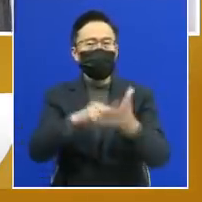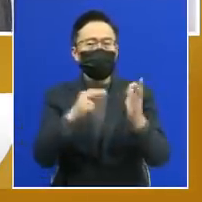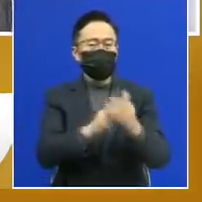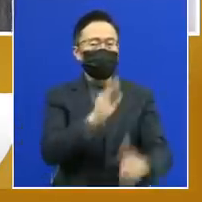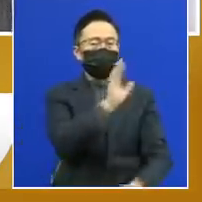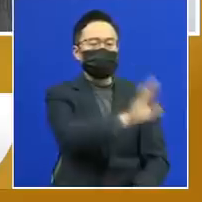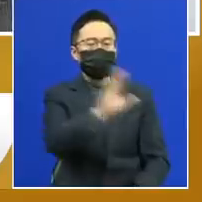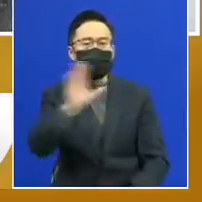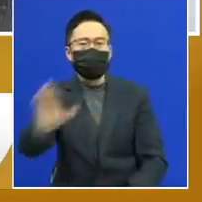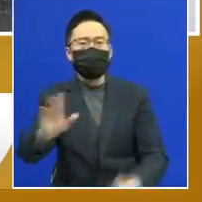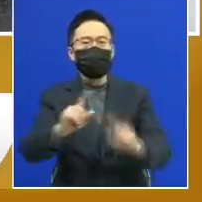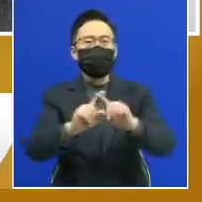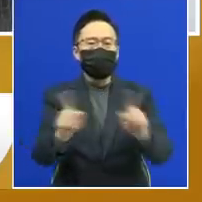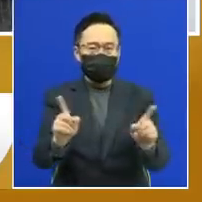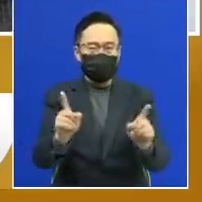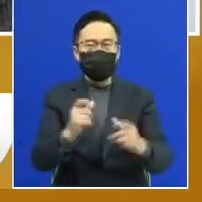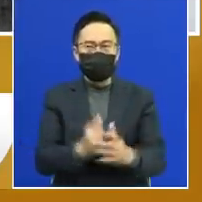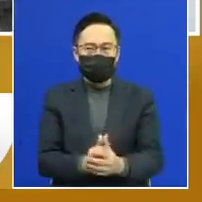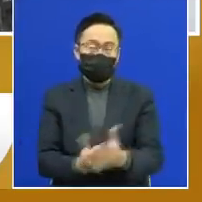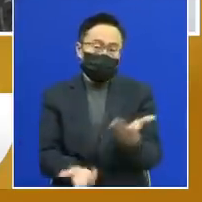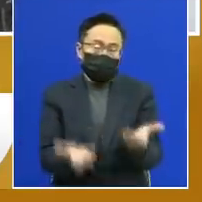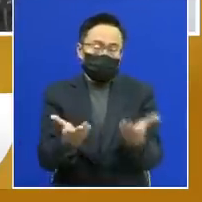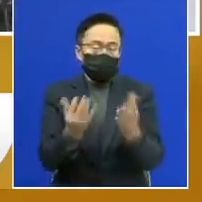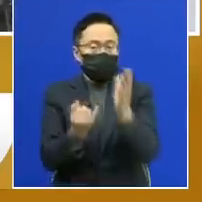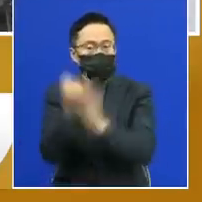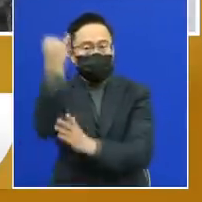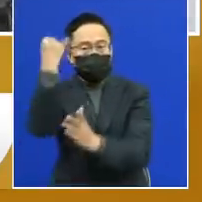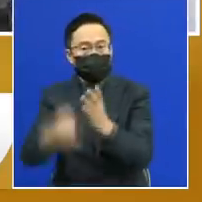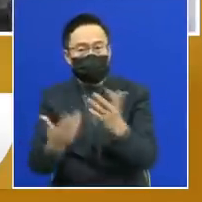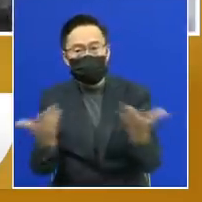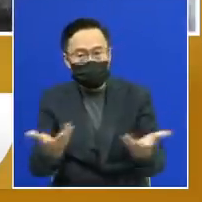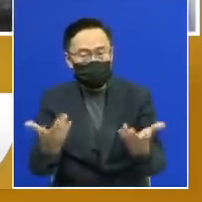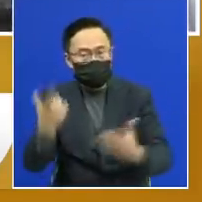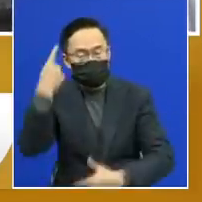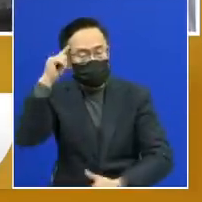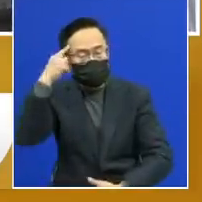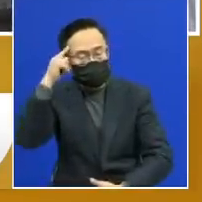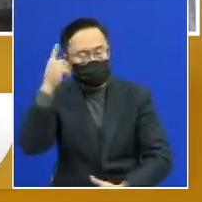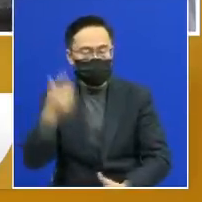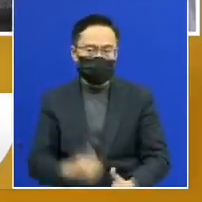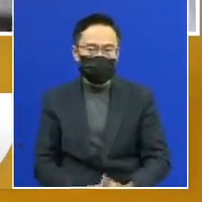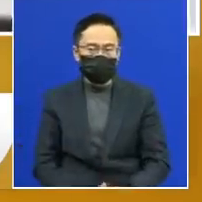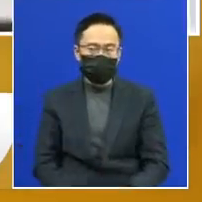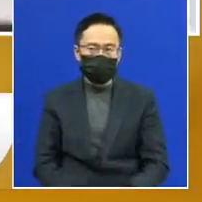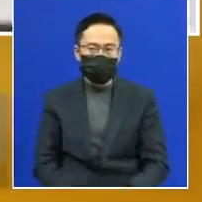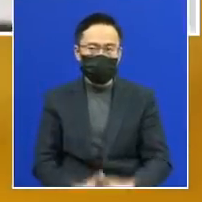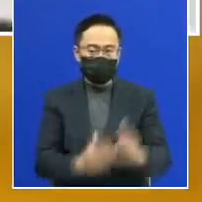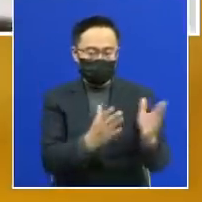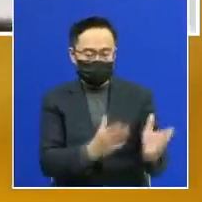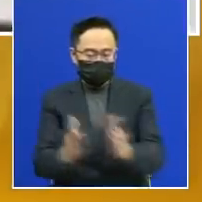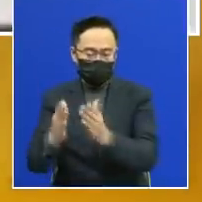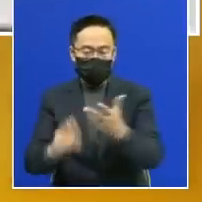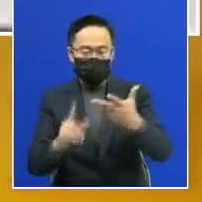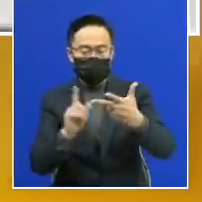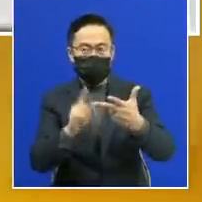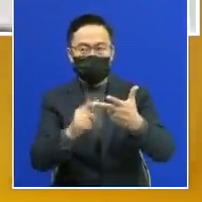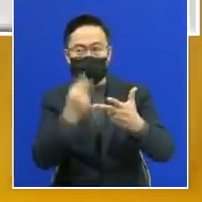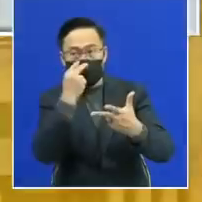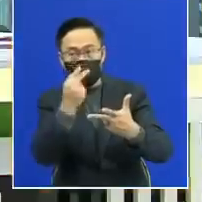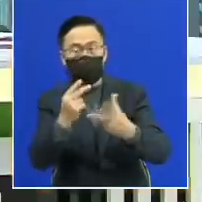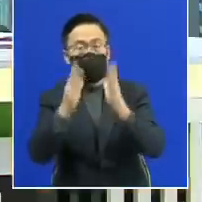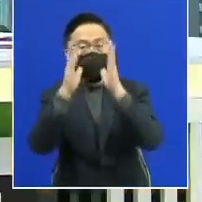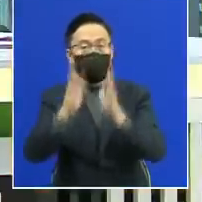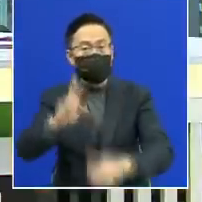ยู่ก็เราก็คงไม่สามารถจะไปตัดสินอะไรได้เรื่องนี้น ะฮะ อีกเรื่องนึงซึ่งกำลังจะกลายเป็นประเด็นคนเ